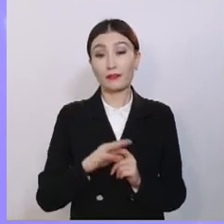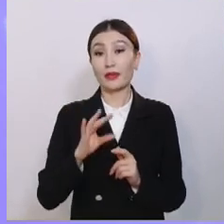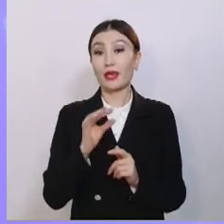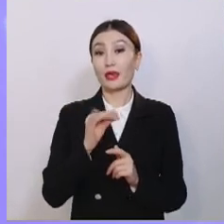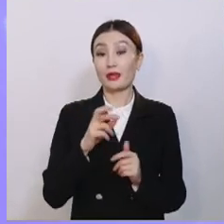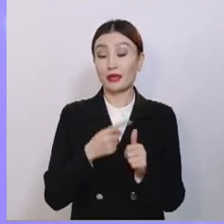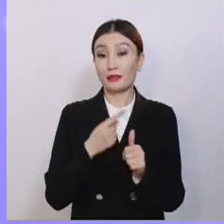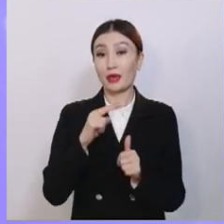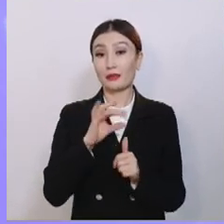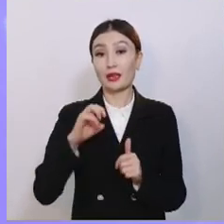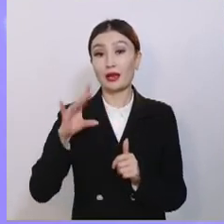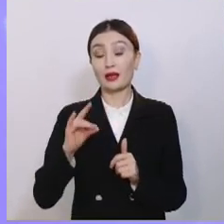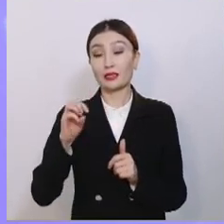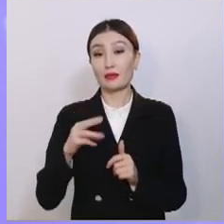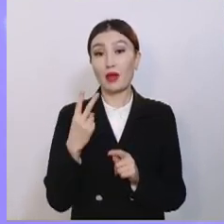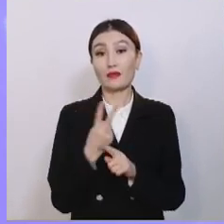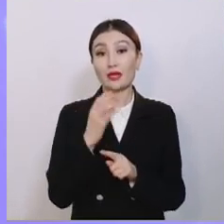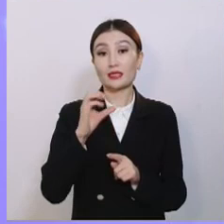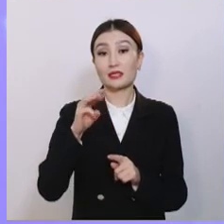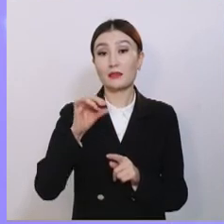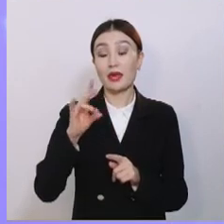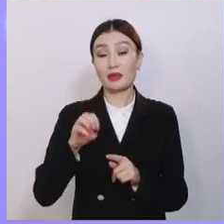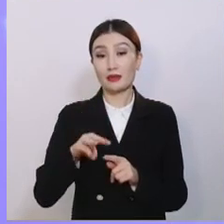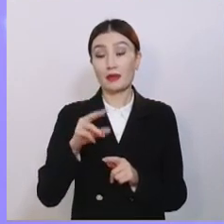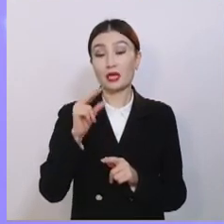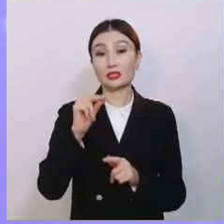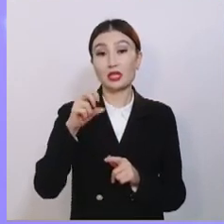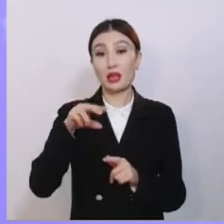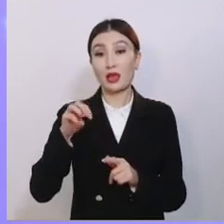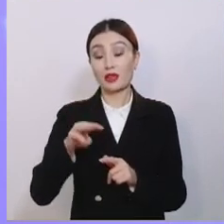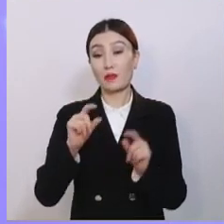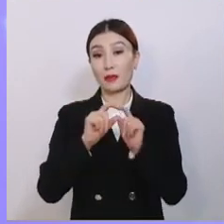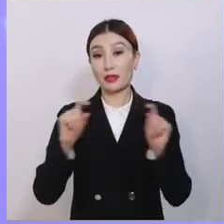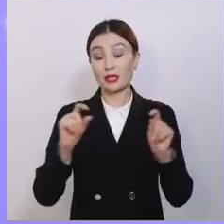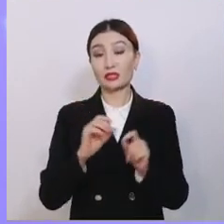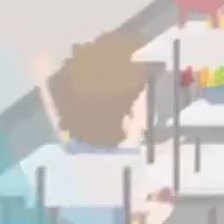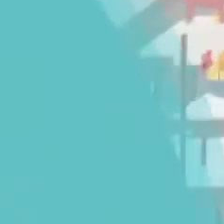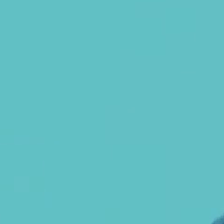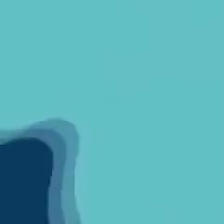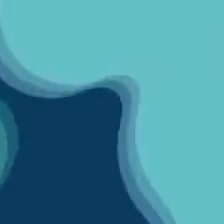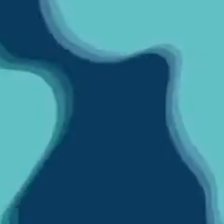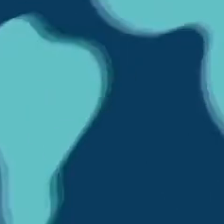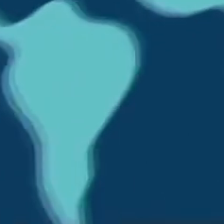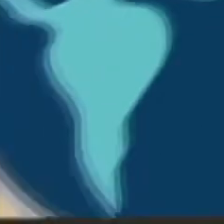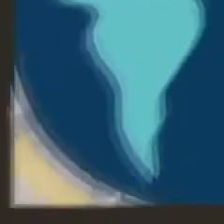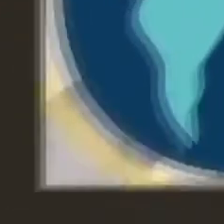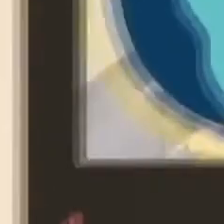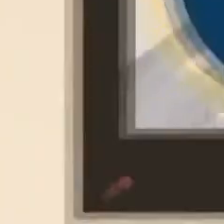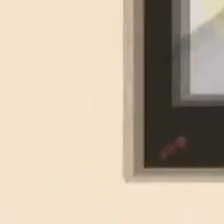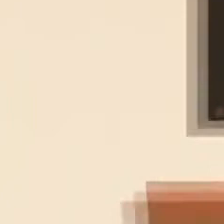прилагательное является второстепенным членом предложения определением.